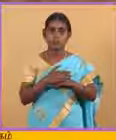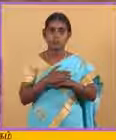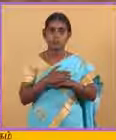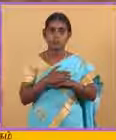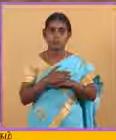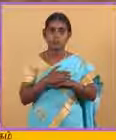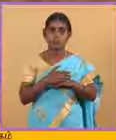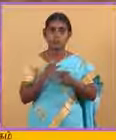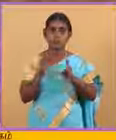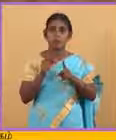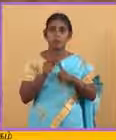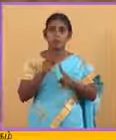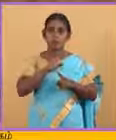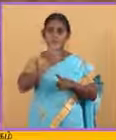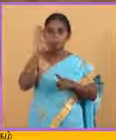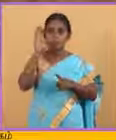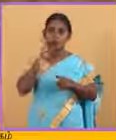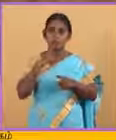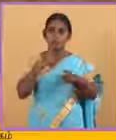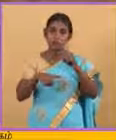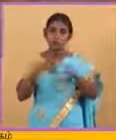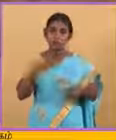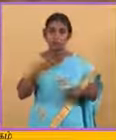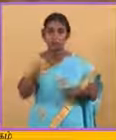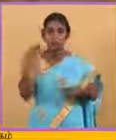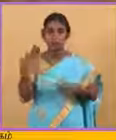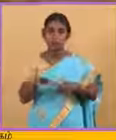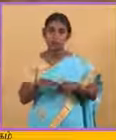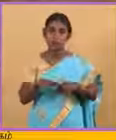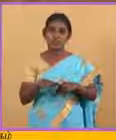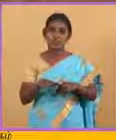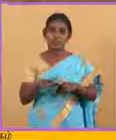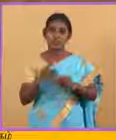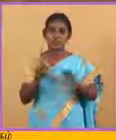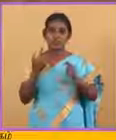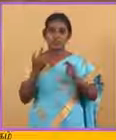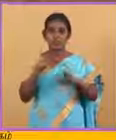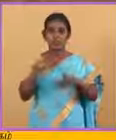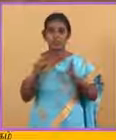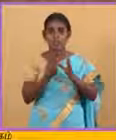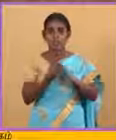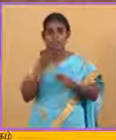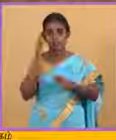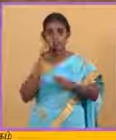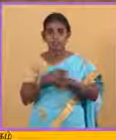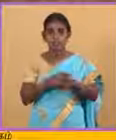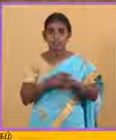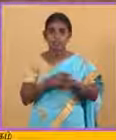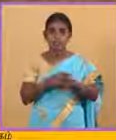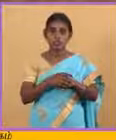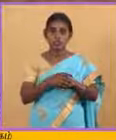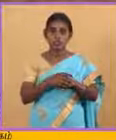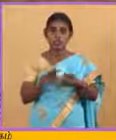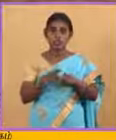பாரிவள்ளல் போரில் மாண்டார். அந்த மாண்டவுடன் அனைவரும் வருந்தினர். அந்த கபிலர்